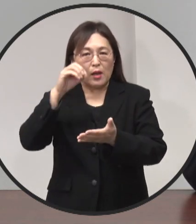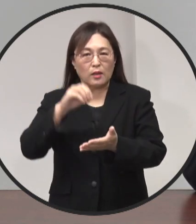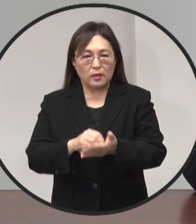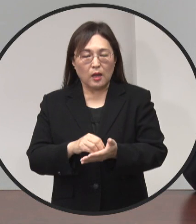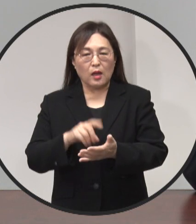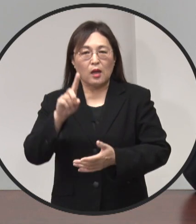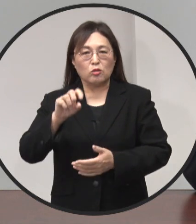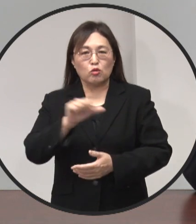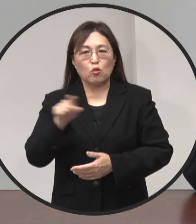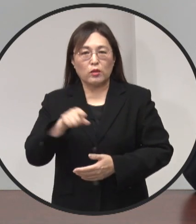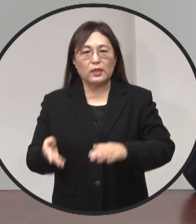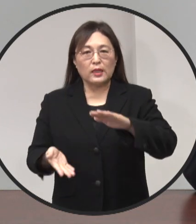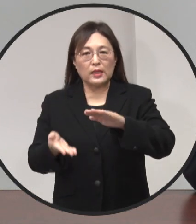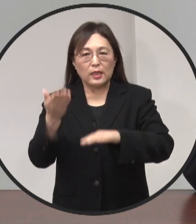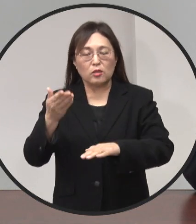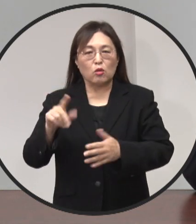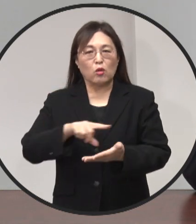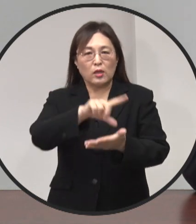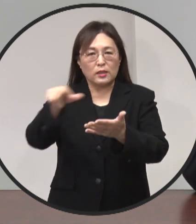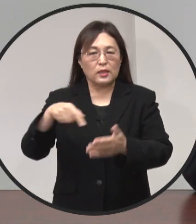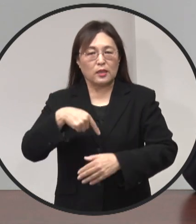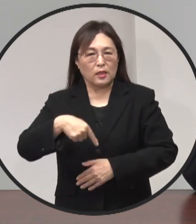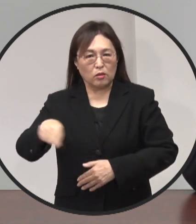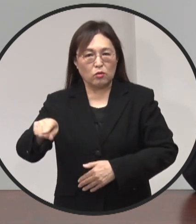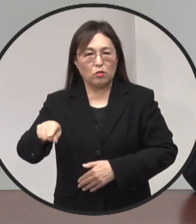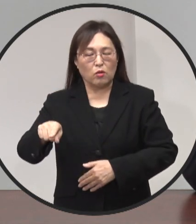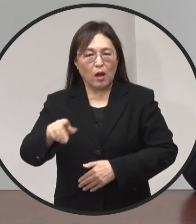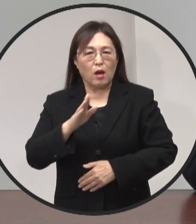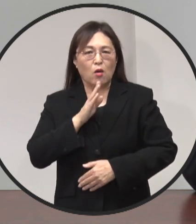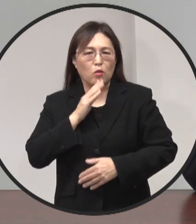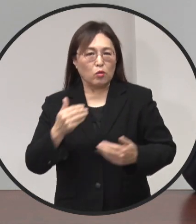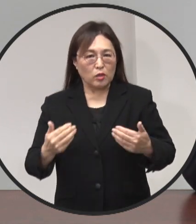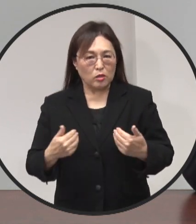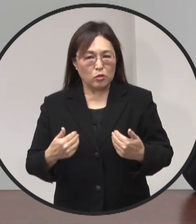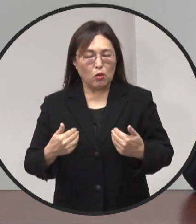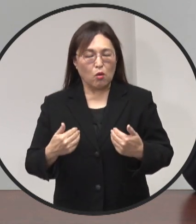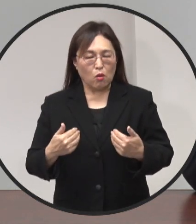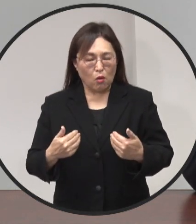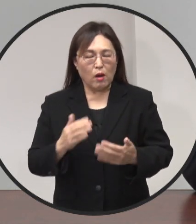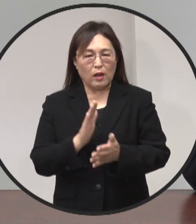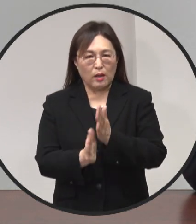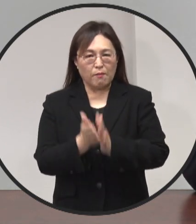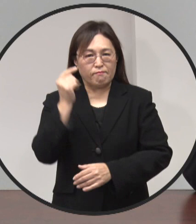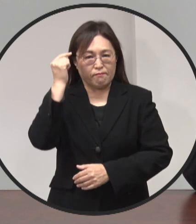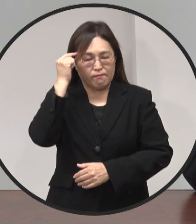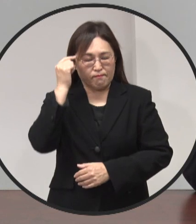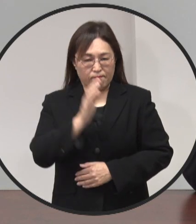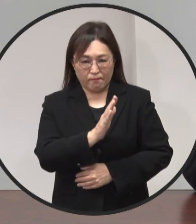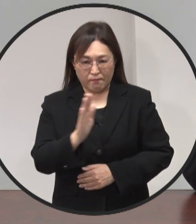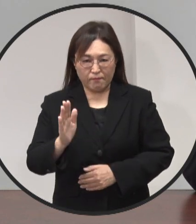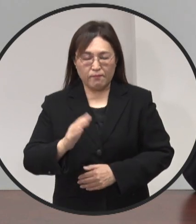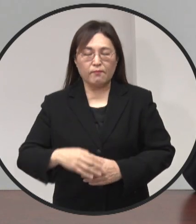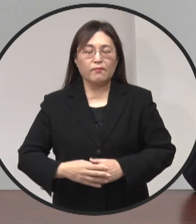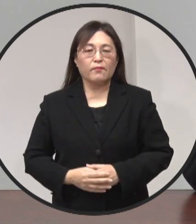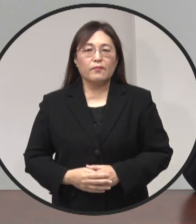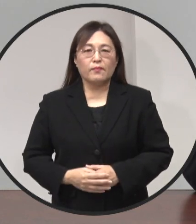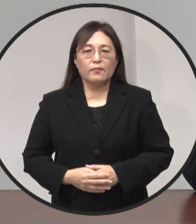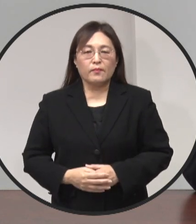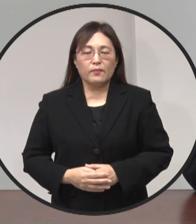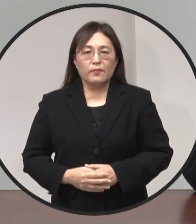でている地域への移動は改めて必要性を十分に検討し慎重に判断して